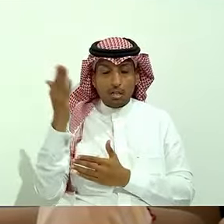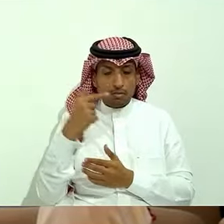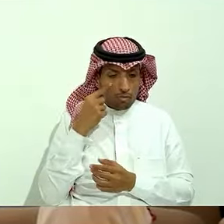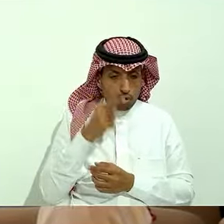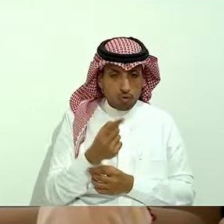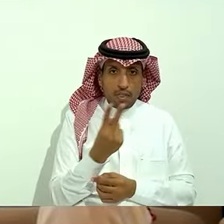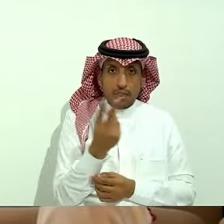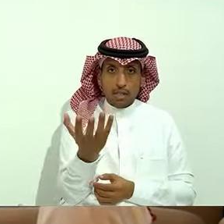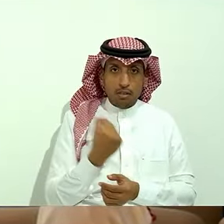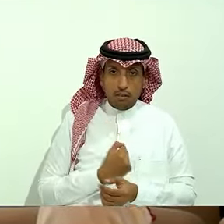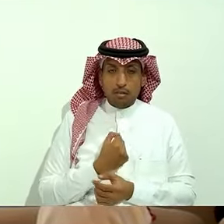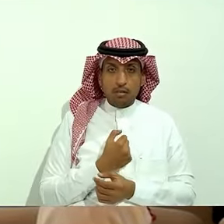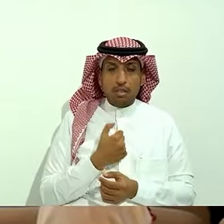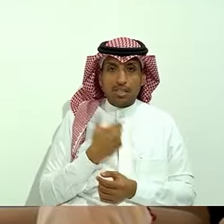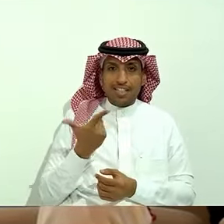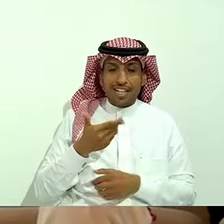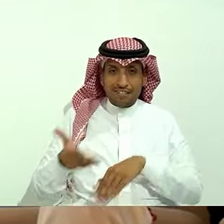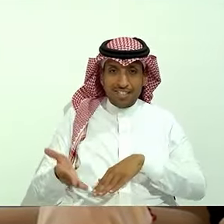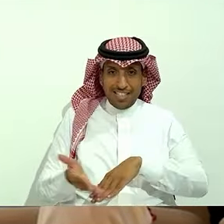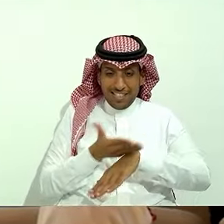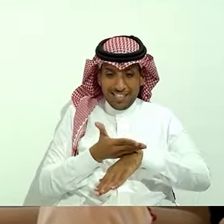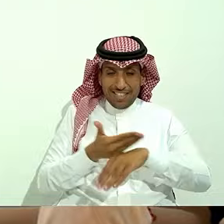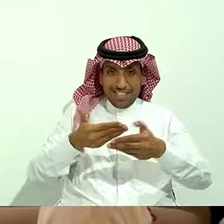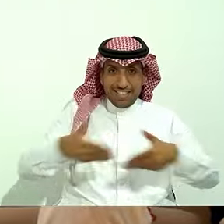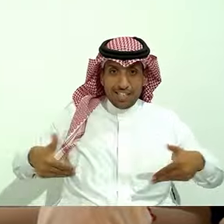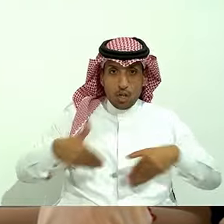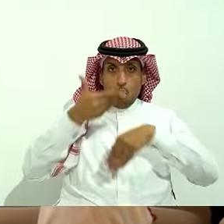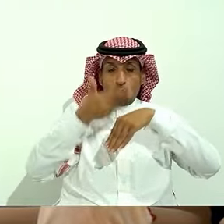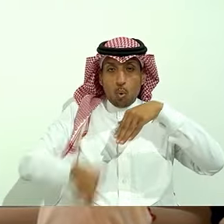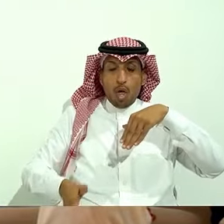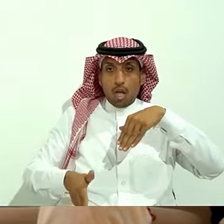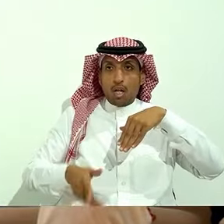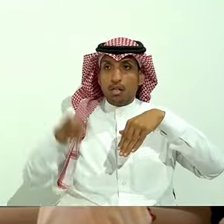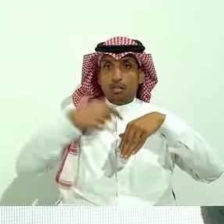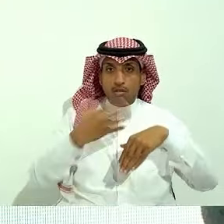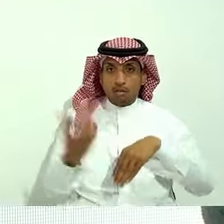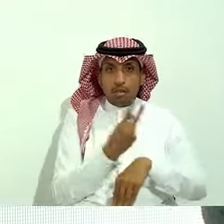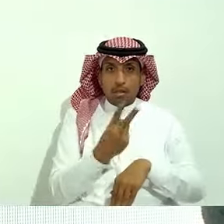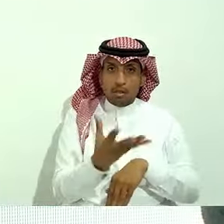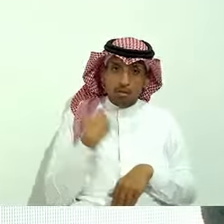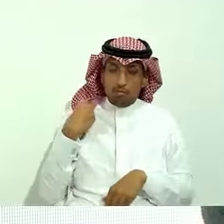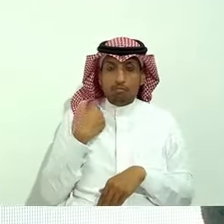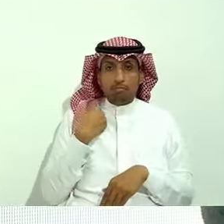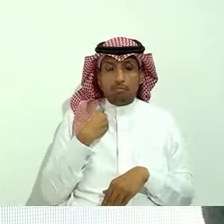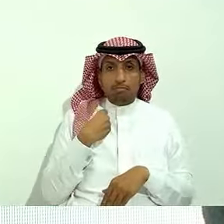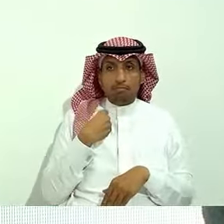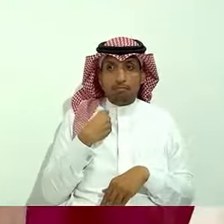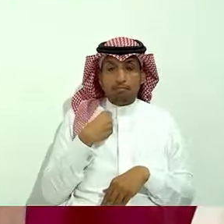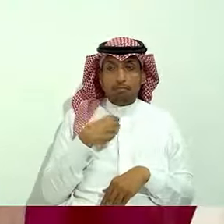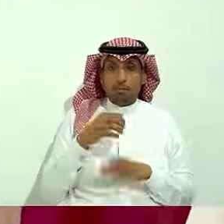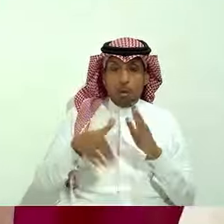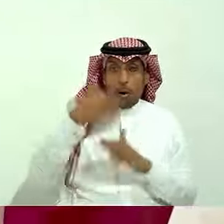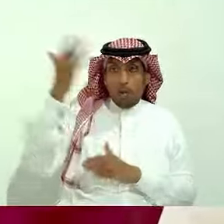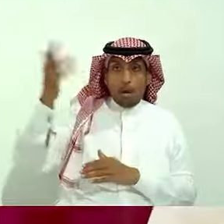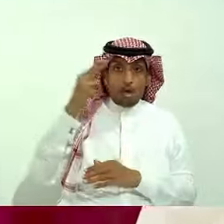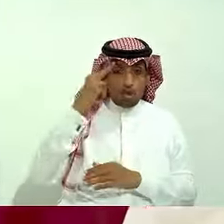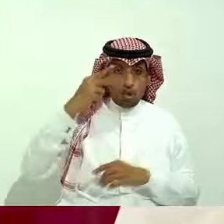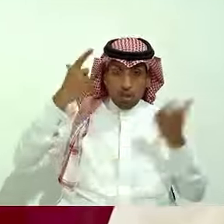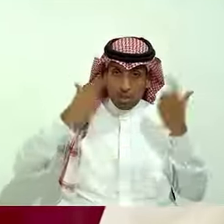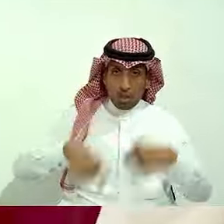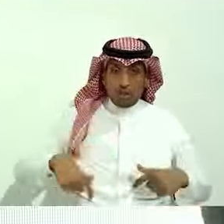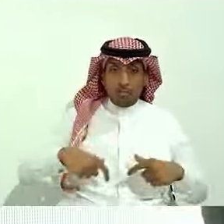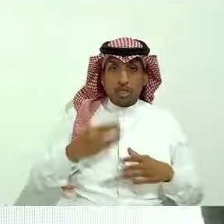قطعتين منه، أنا عملته على قصير كبلوزة وطويل فأخذت القطعتين. راح ذكية فحتلبسهم برا المملكة، يعني كانت